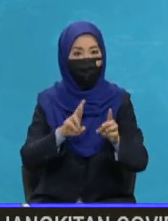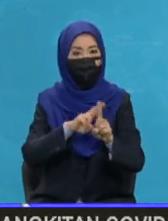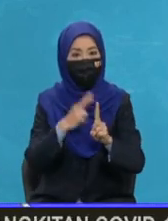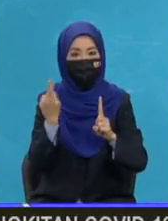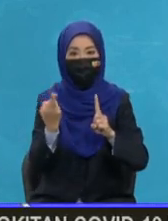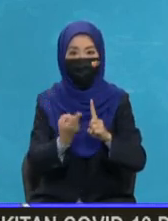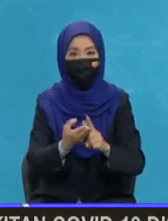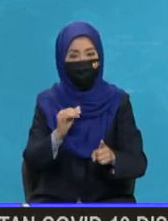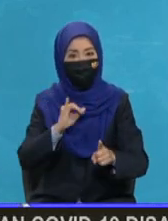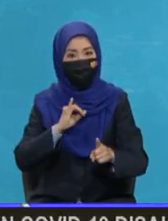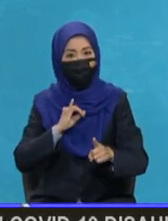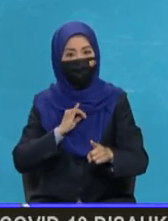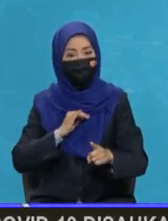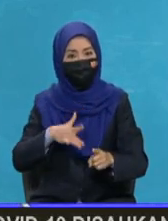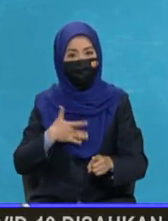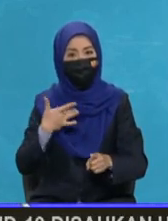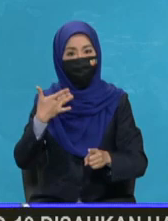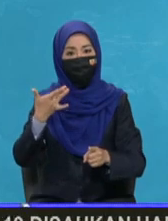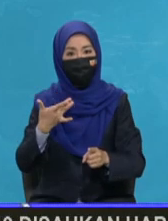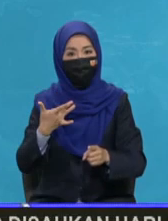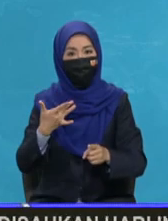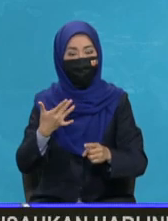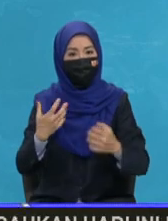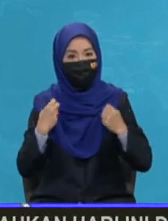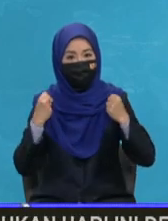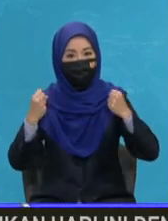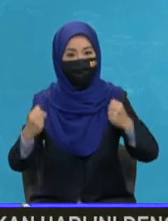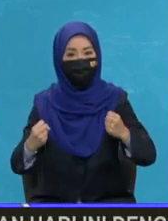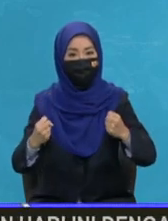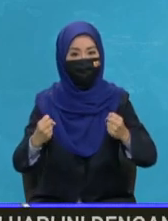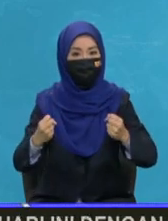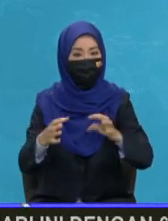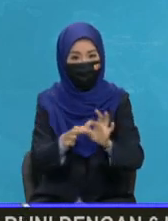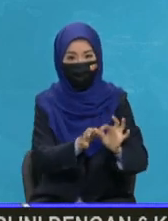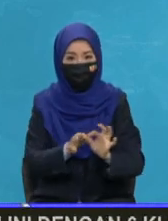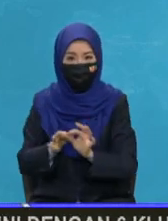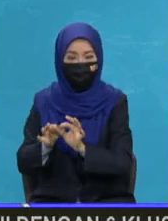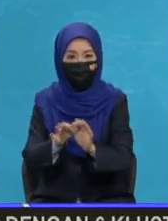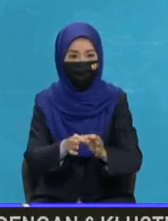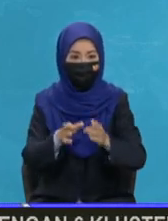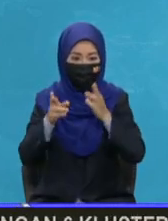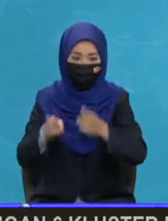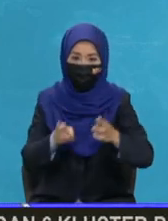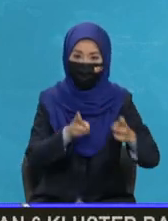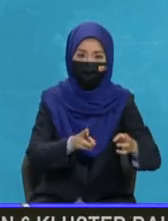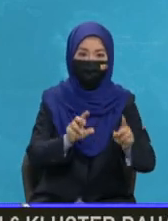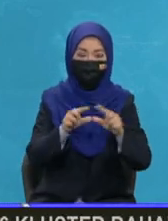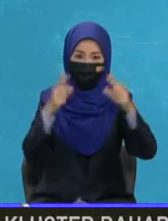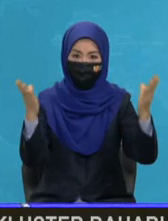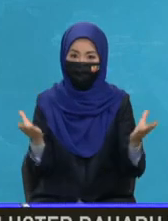badai S.Sos Romli feel that we need to reinforce Ocean road in the global leader in